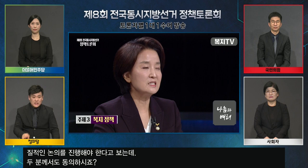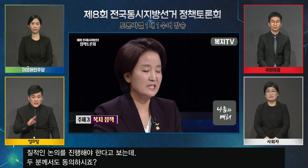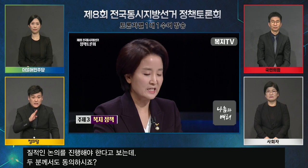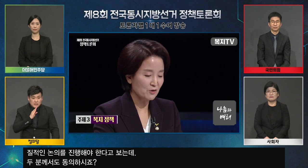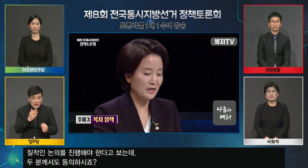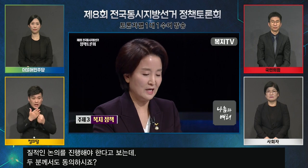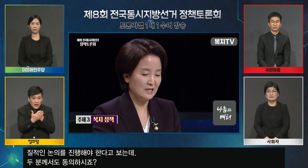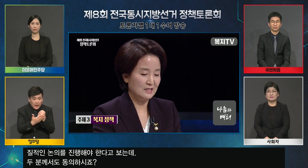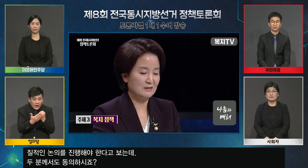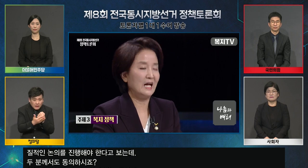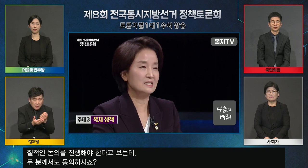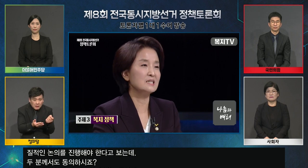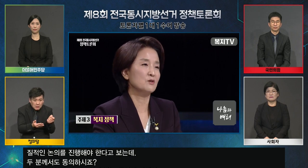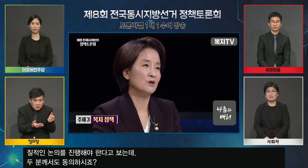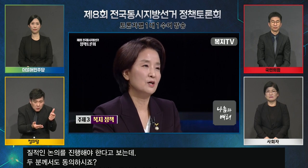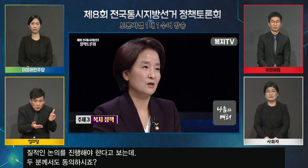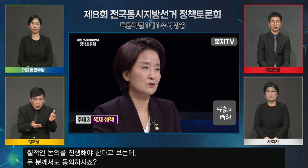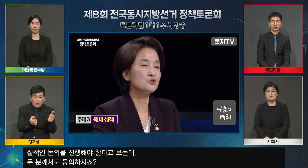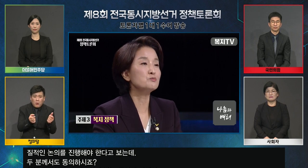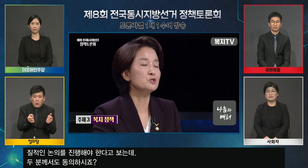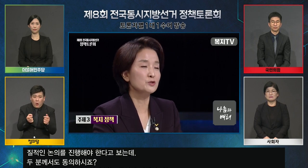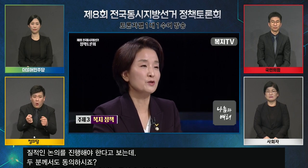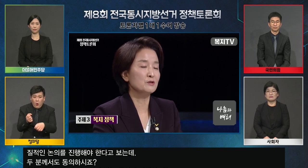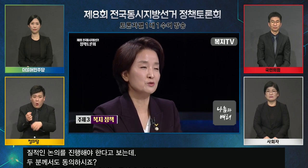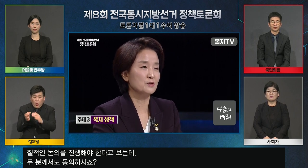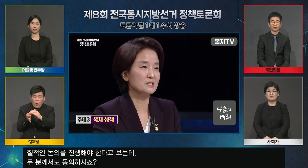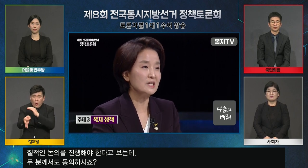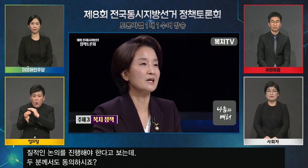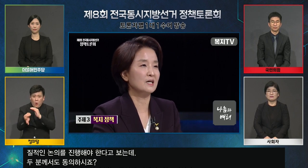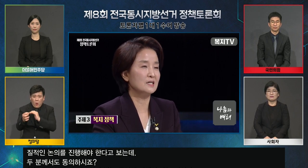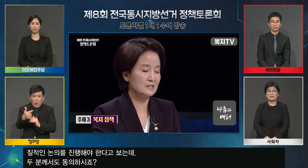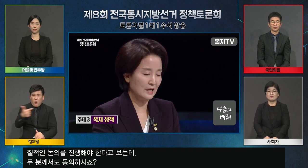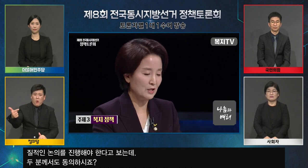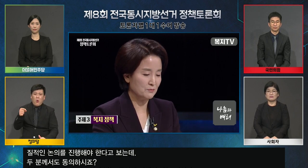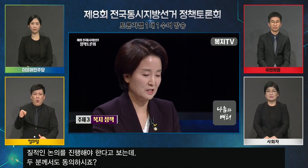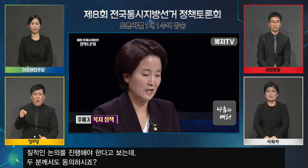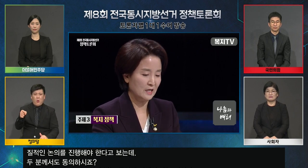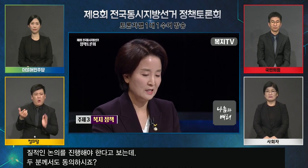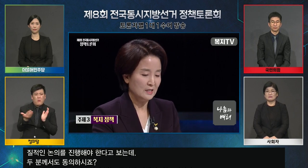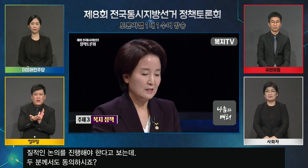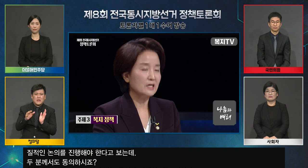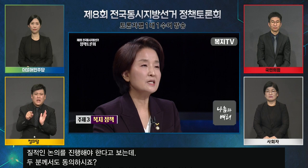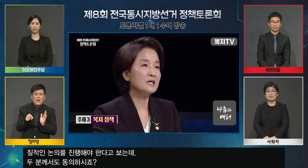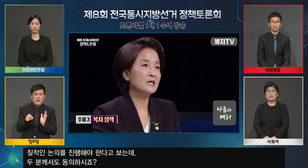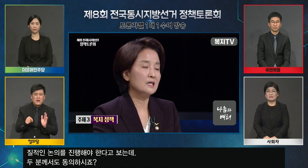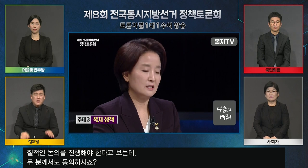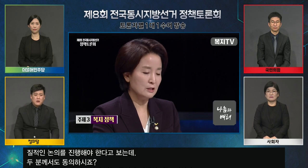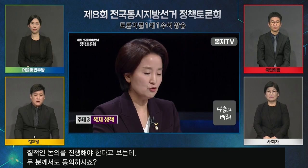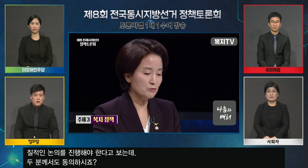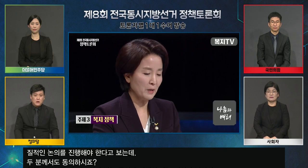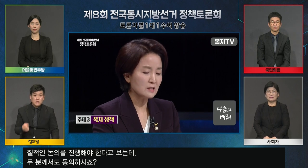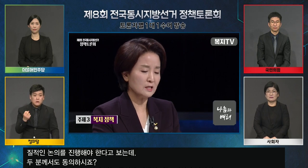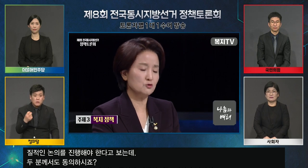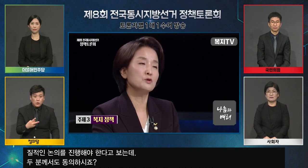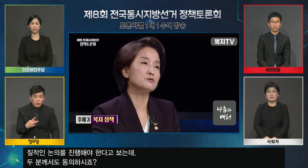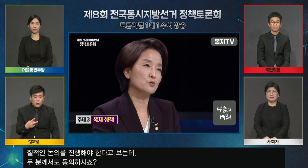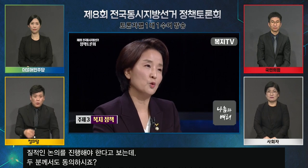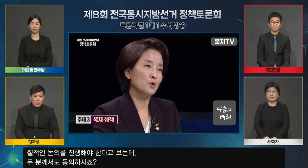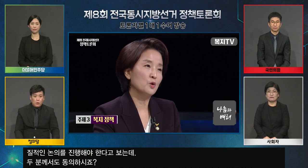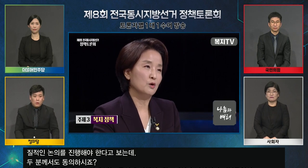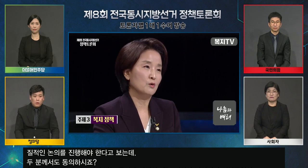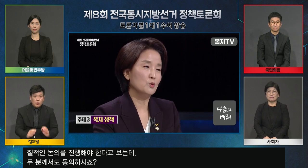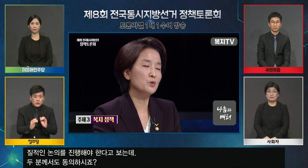내는 기여가 낮아서 수지 불균형이 무척 심각한 상황입니다. 게다가 인구는 빠르게